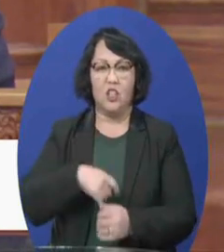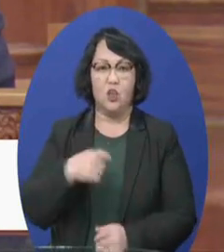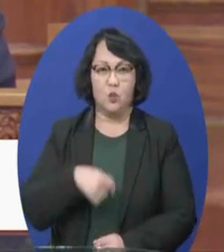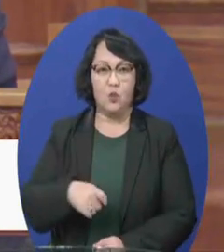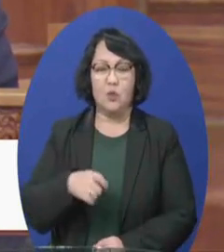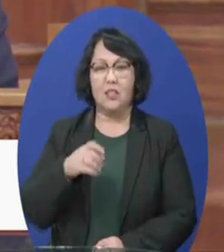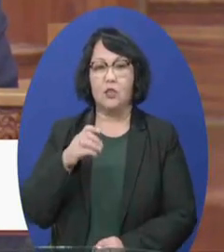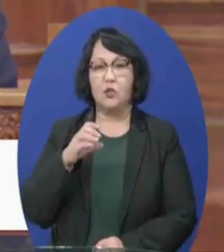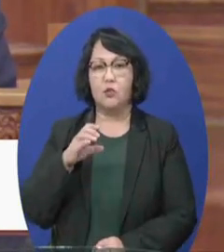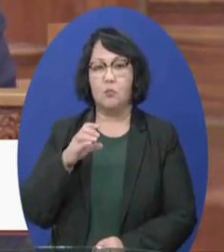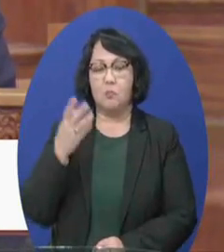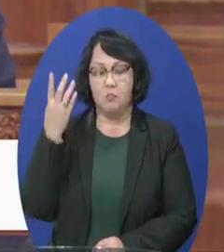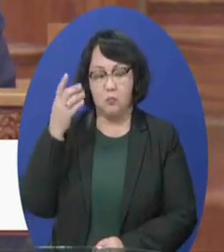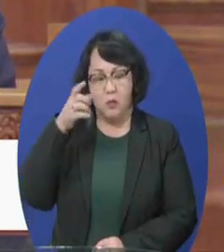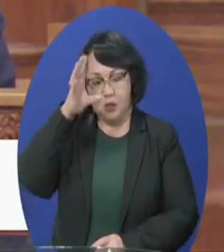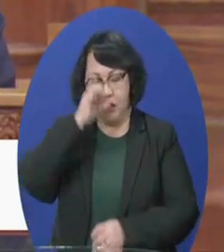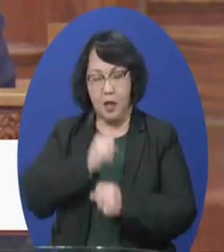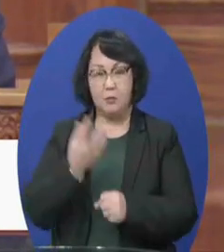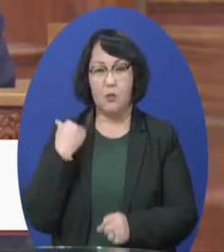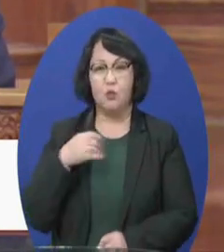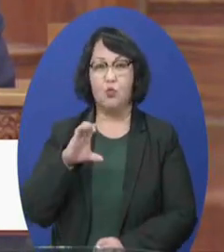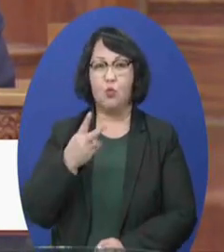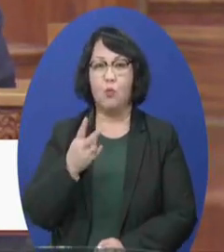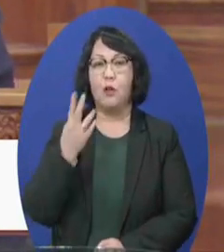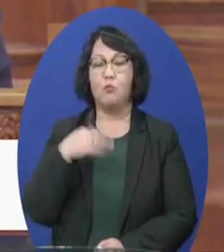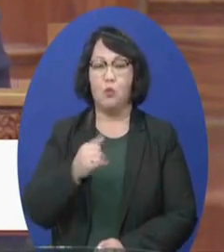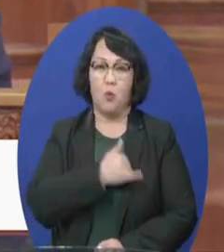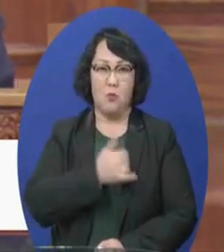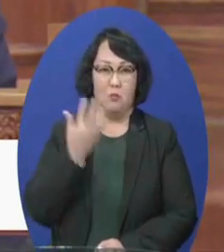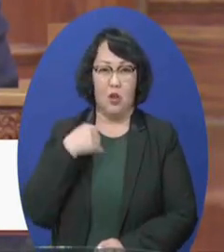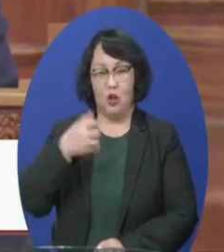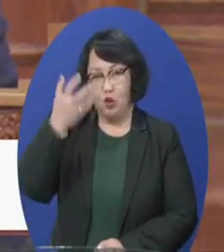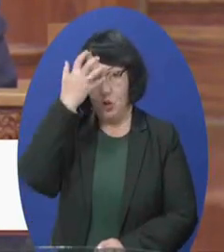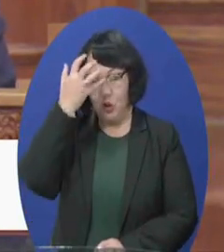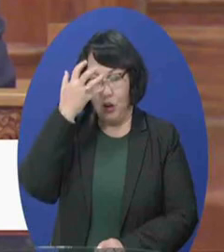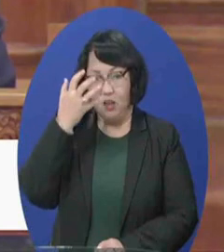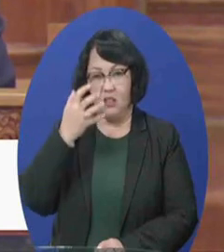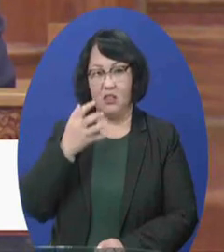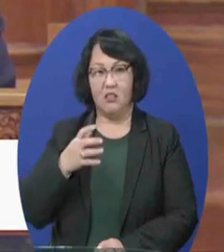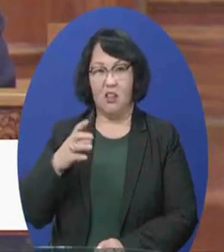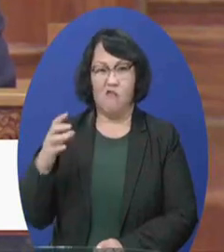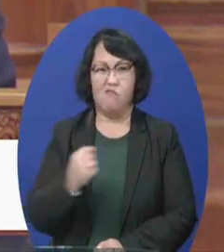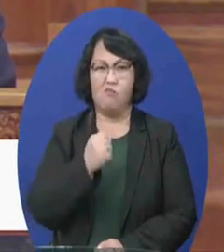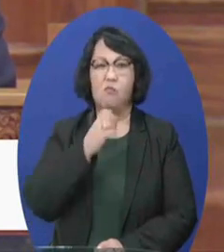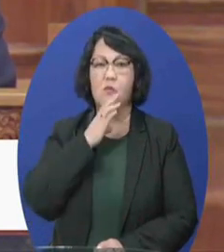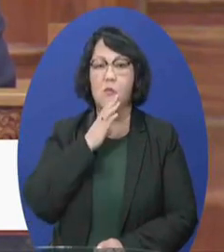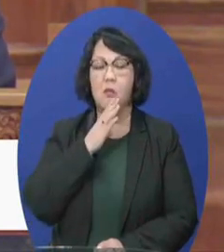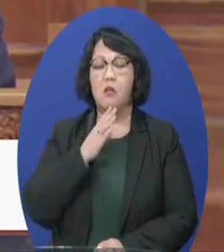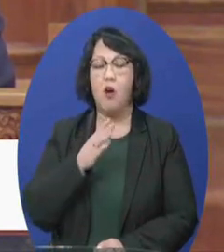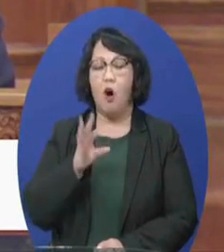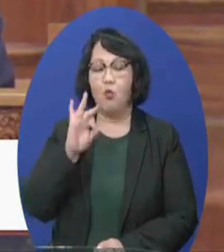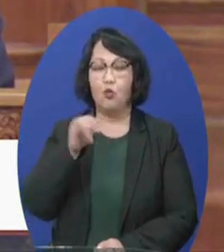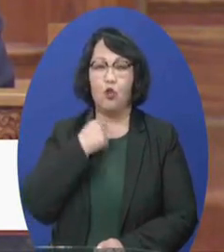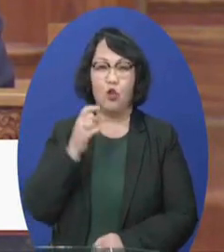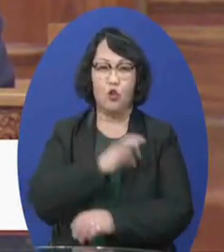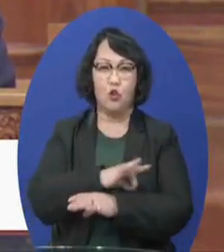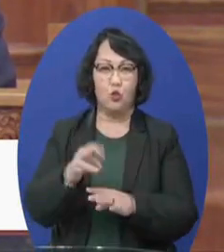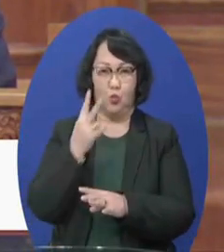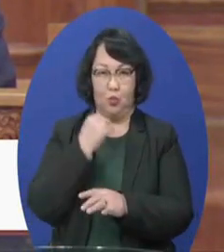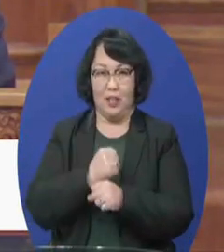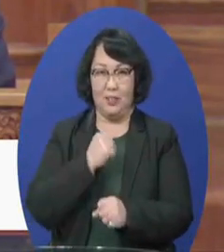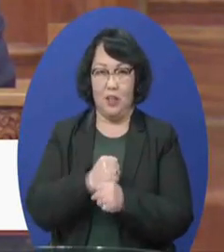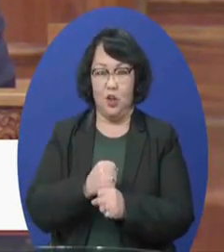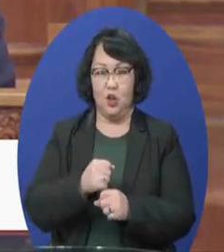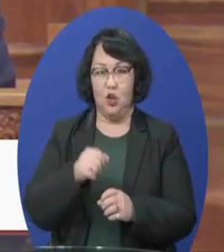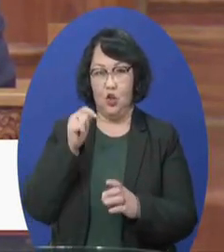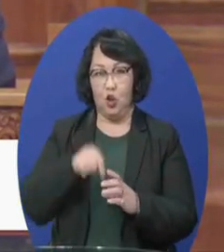байсан Сүхбаатарын Батболдын үдирдсэн бүдгэлэл төрийн эргэлт хийж байна. Өнөөдөр оюу толгойн төслийн үйл ажиллагааг